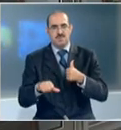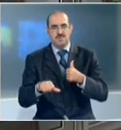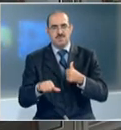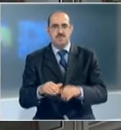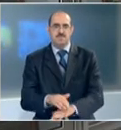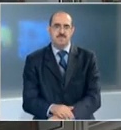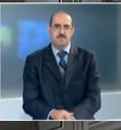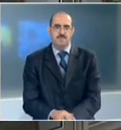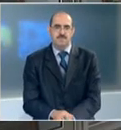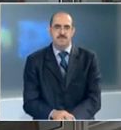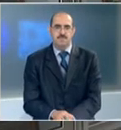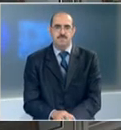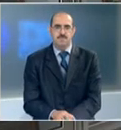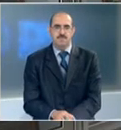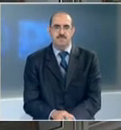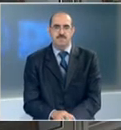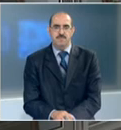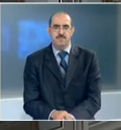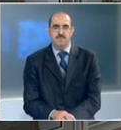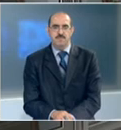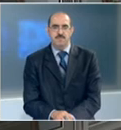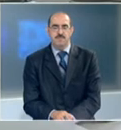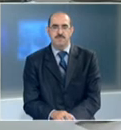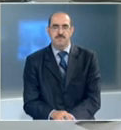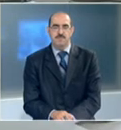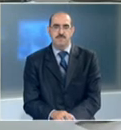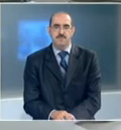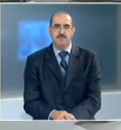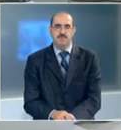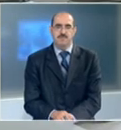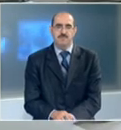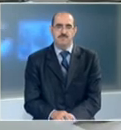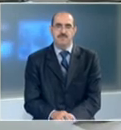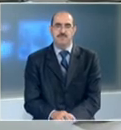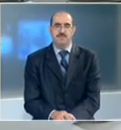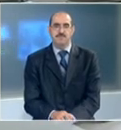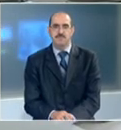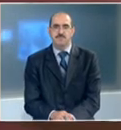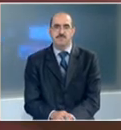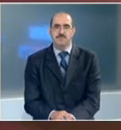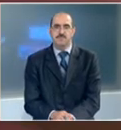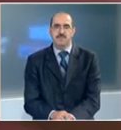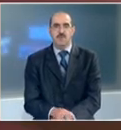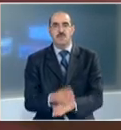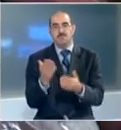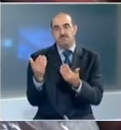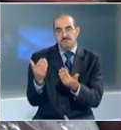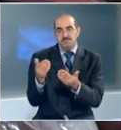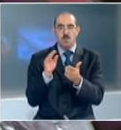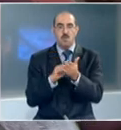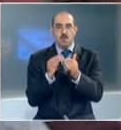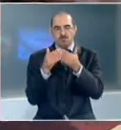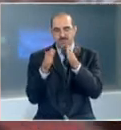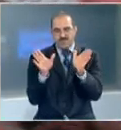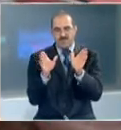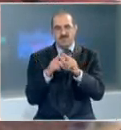تعرفه الأجهزة السينمائية أو بث السينمائي عالميا. وفي انتظار أن تفتح القاعة